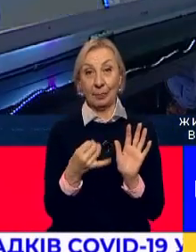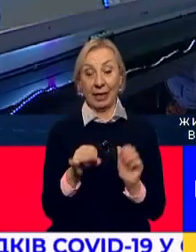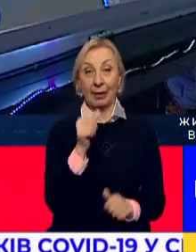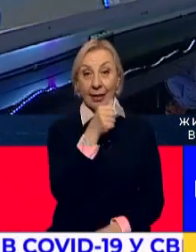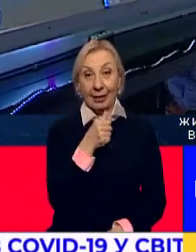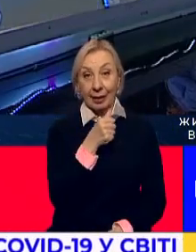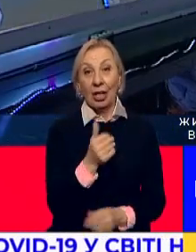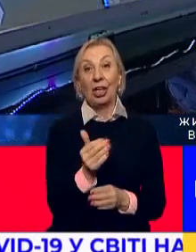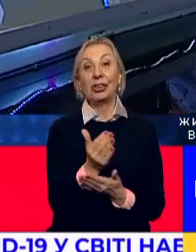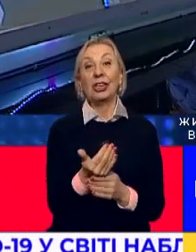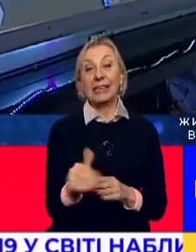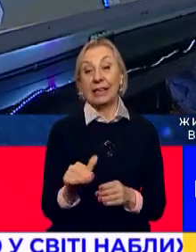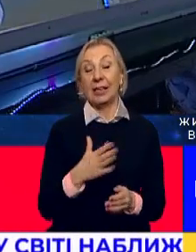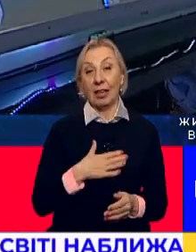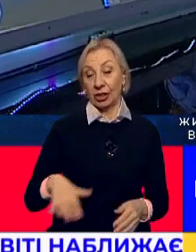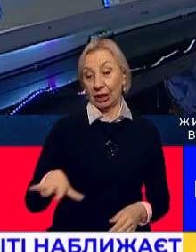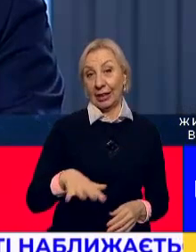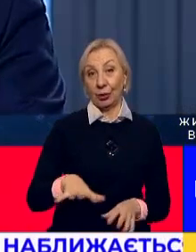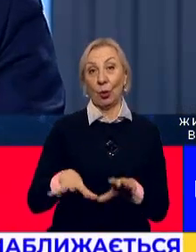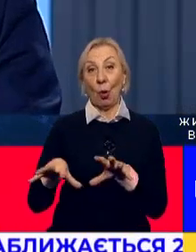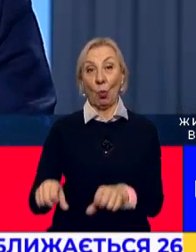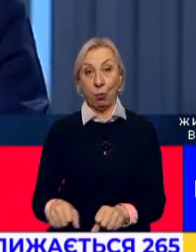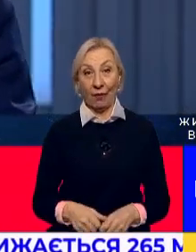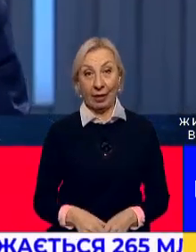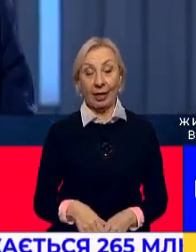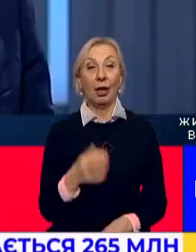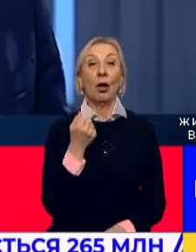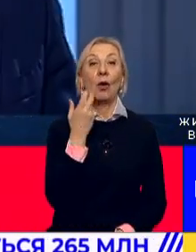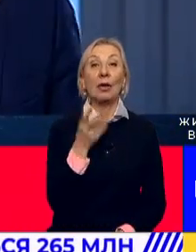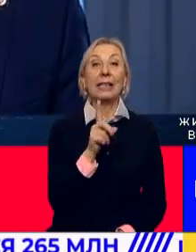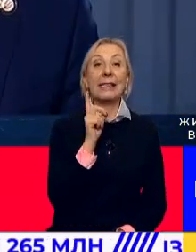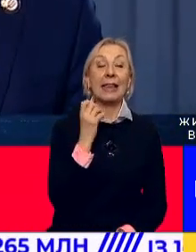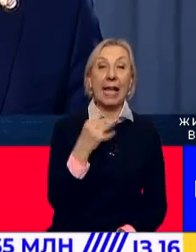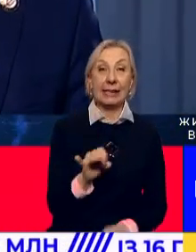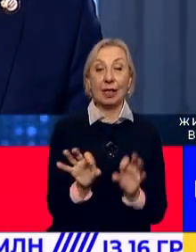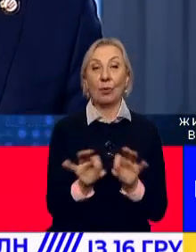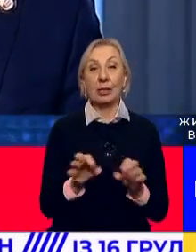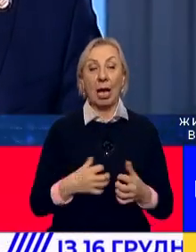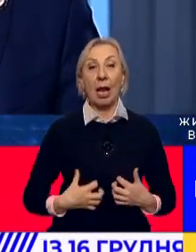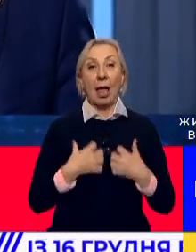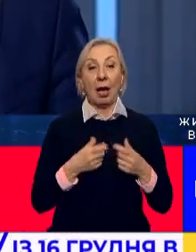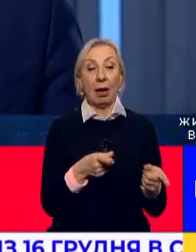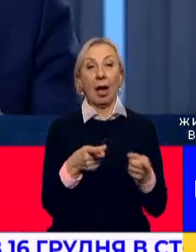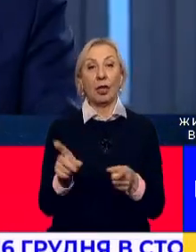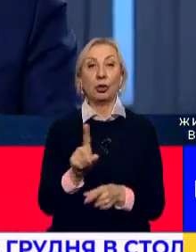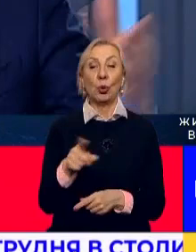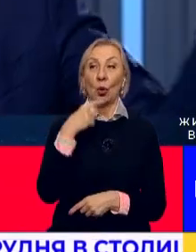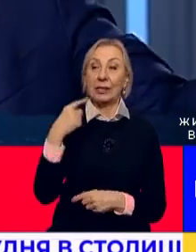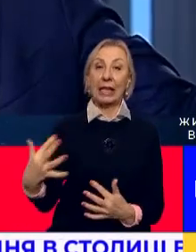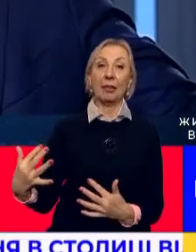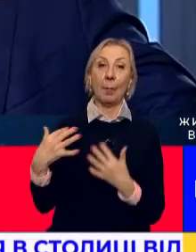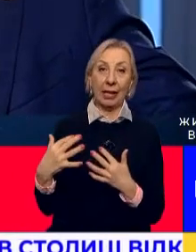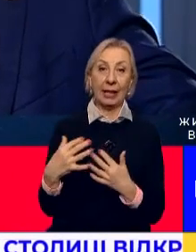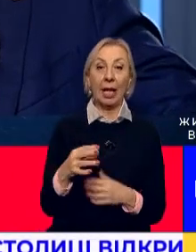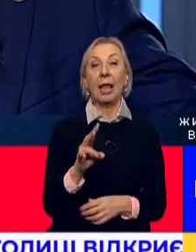території Донбас і Крим окуповані. І тому, коли Зеленський і його оточення розказують, лякають українців, що Росія нападе, а при цьому